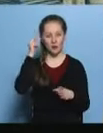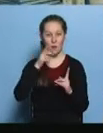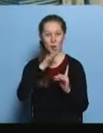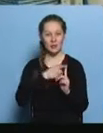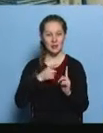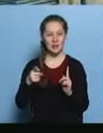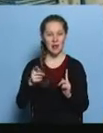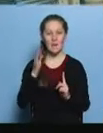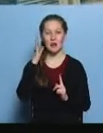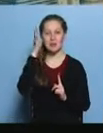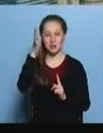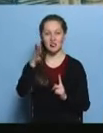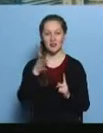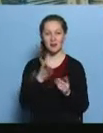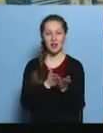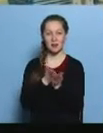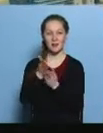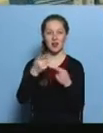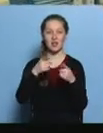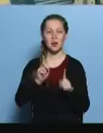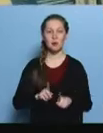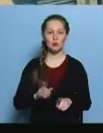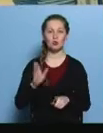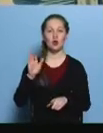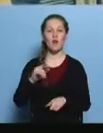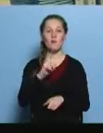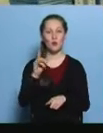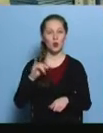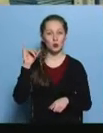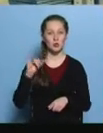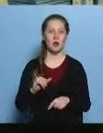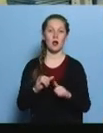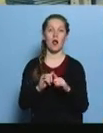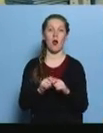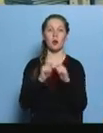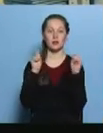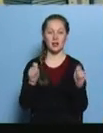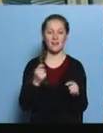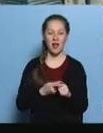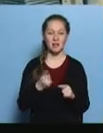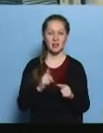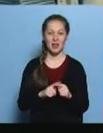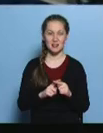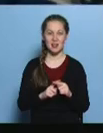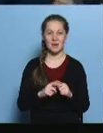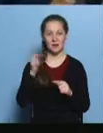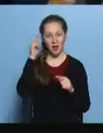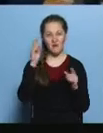Перспективным направлением считается, потому что и в вузах также открываются факультеты, связанные